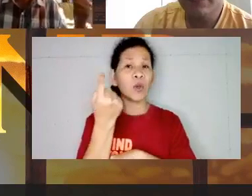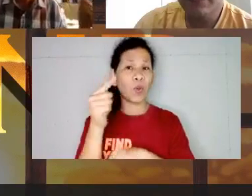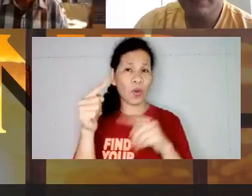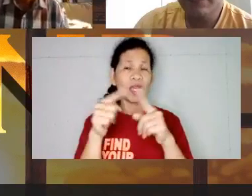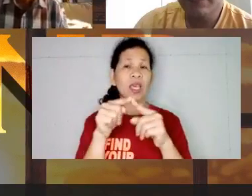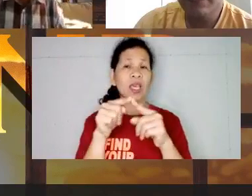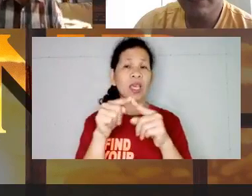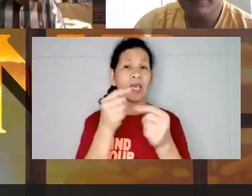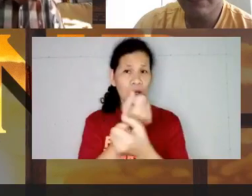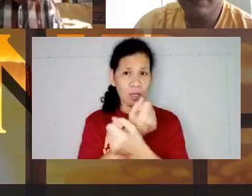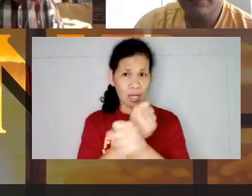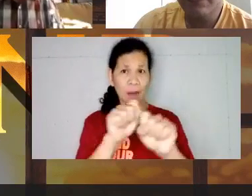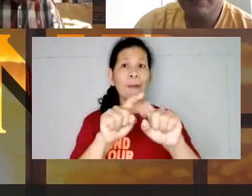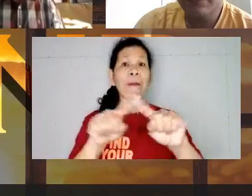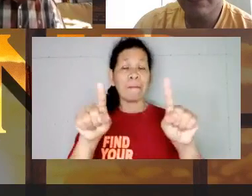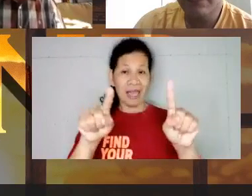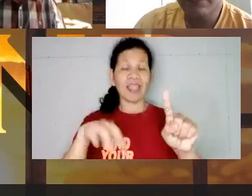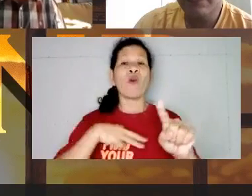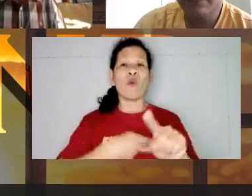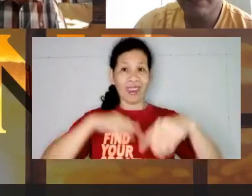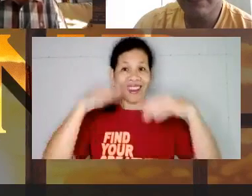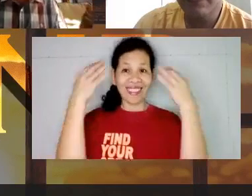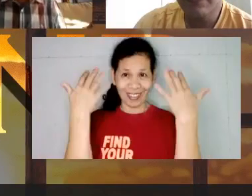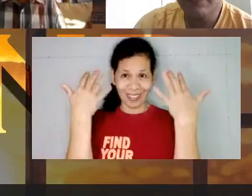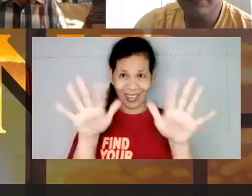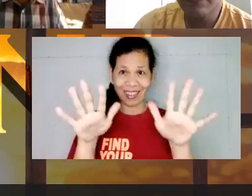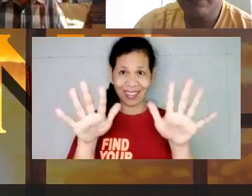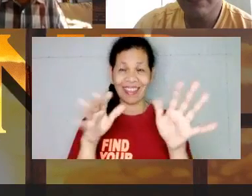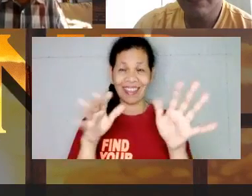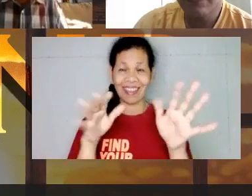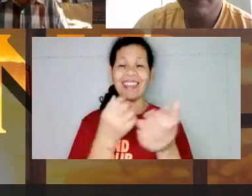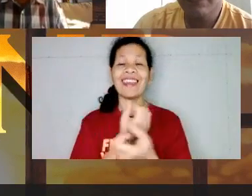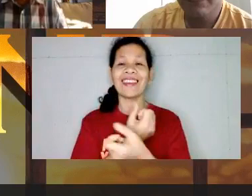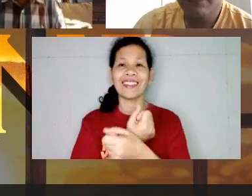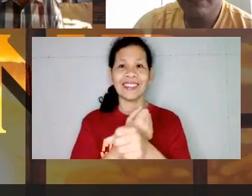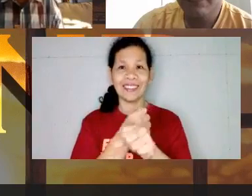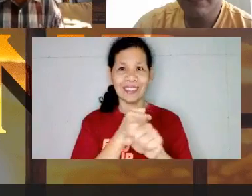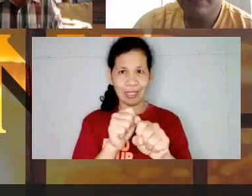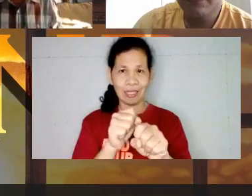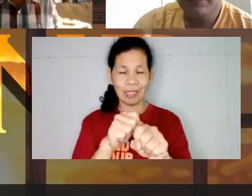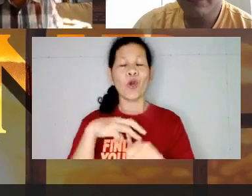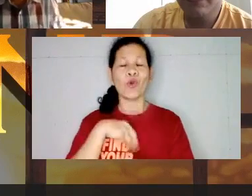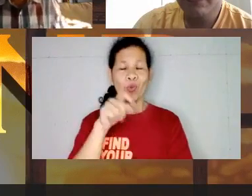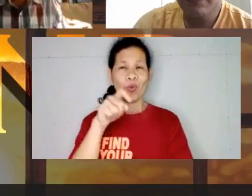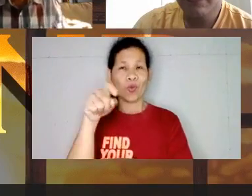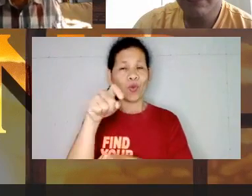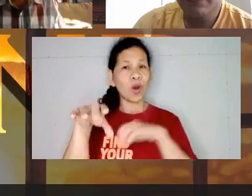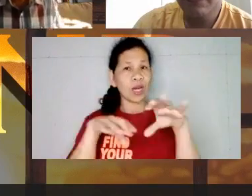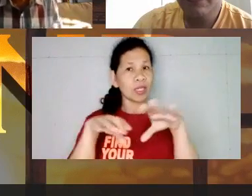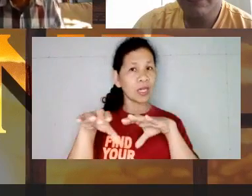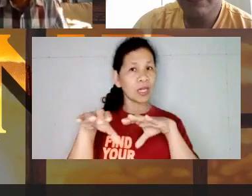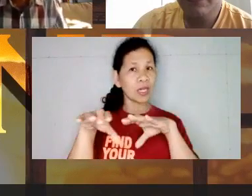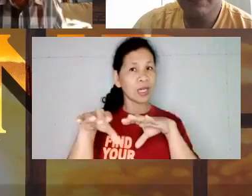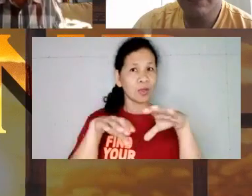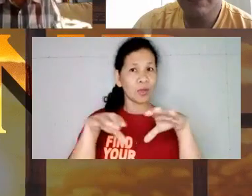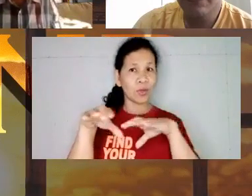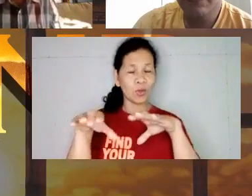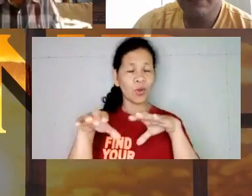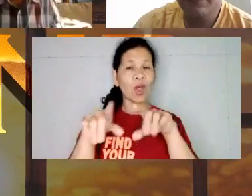ay ligtas. Ang ating dapat gawin bilang mga anak ng